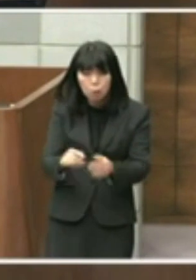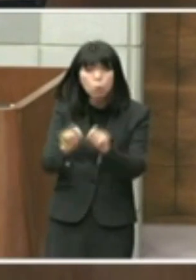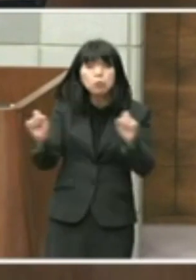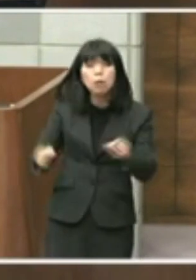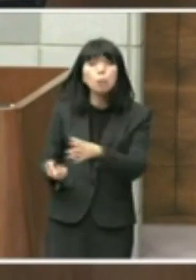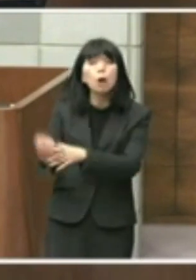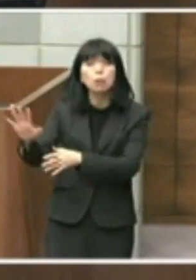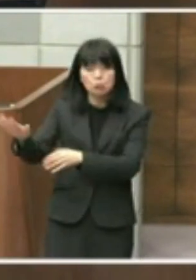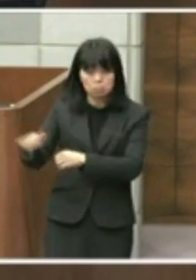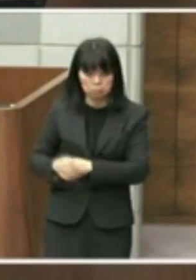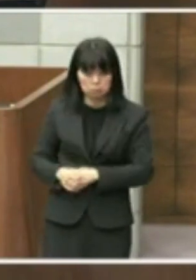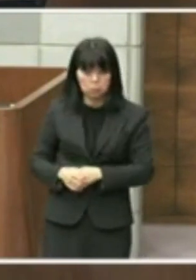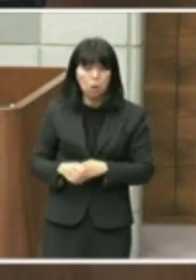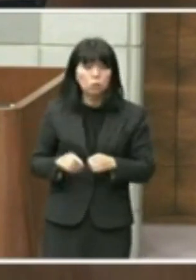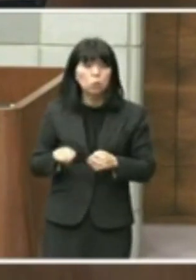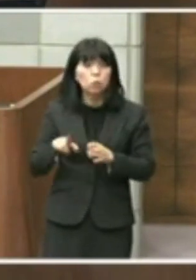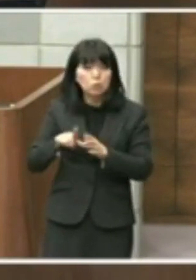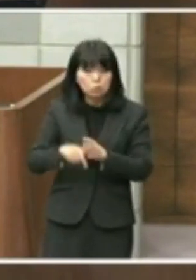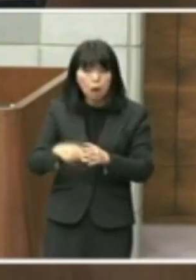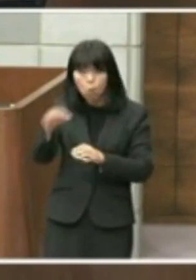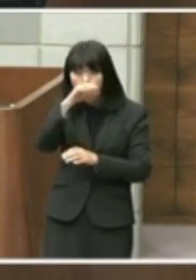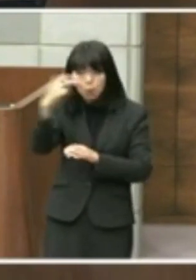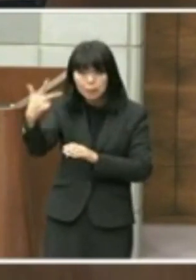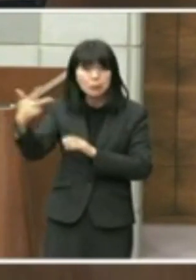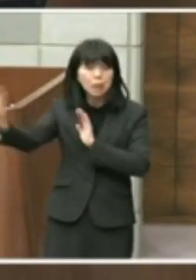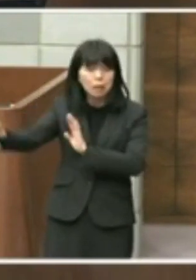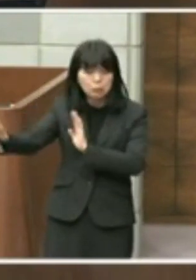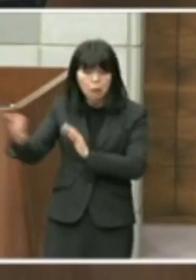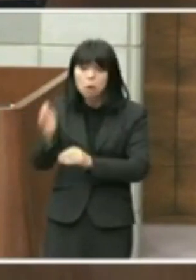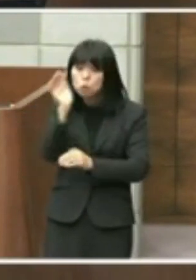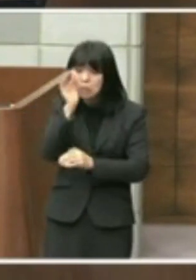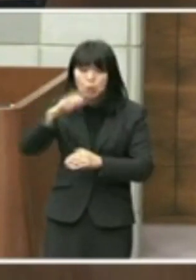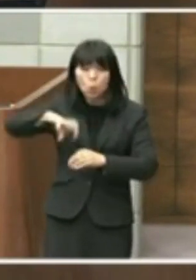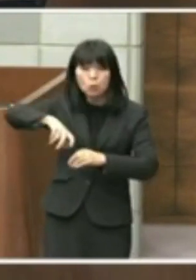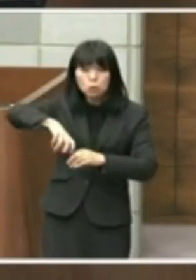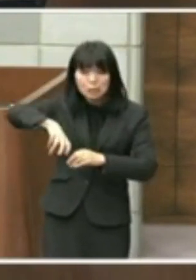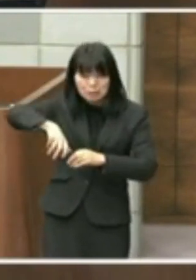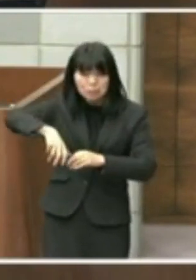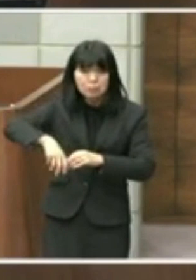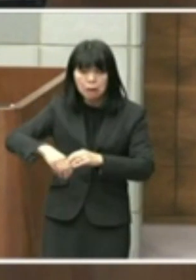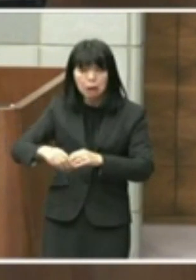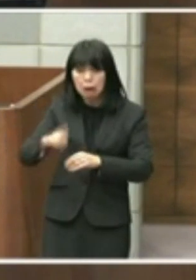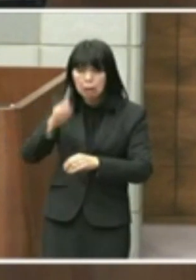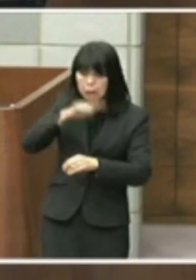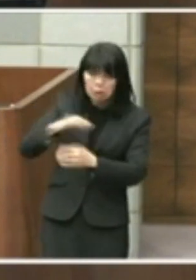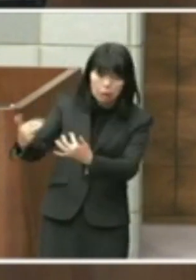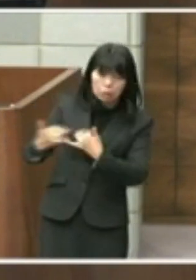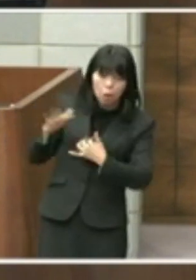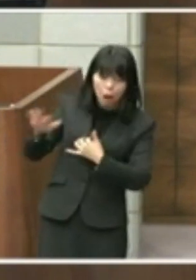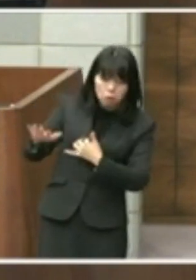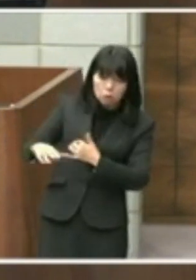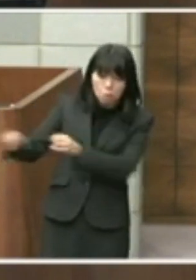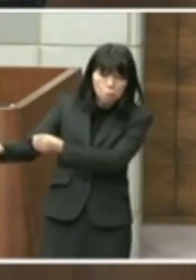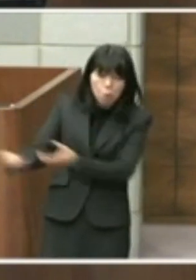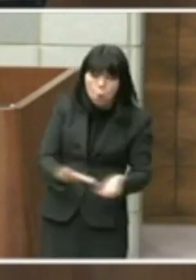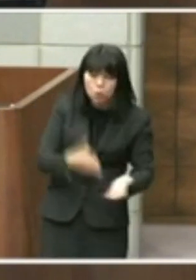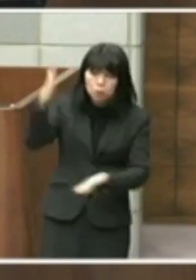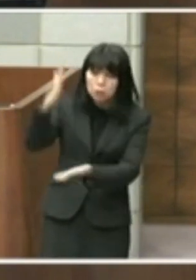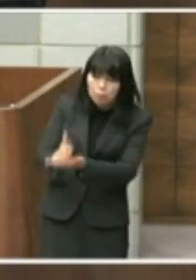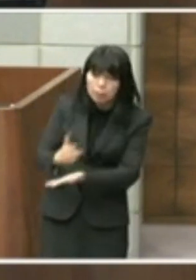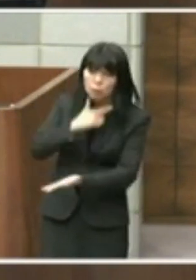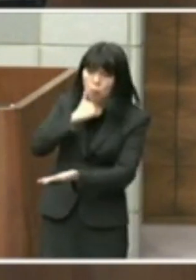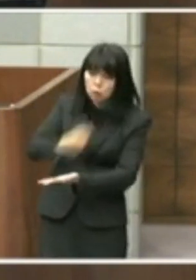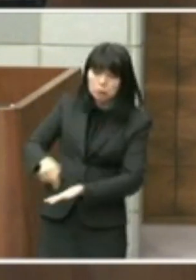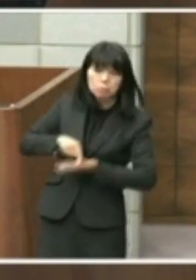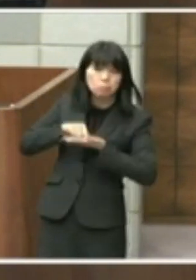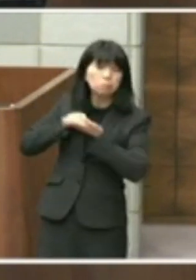時本市は神戸市に対し水道水に悪影響があるとして放流をやめるよう申し入れ